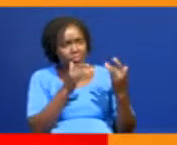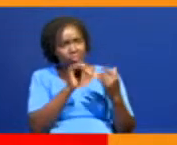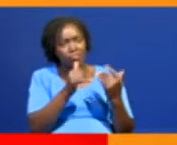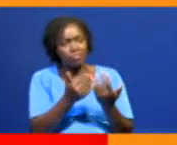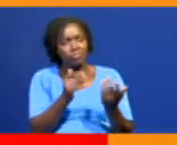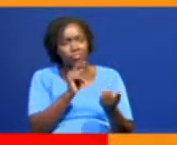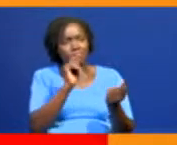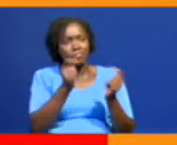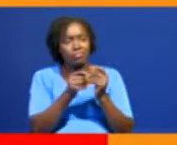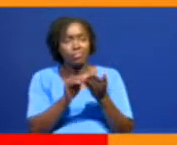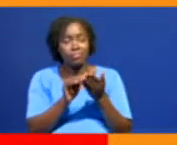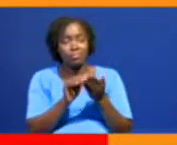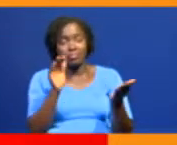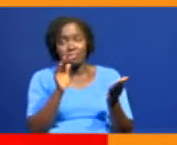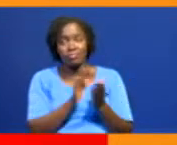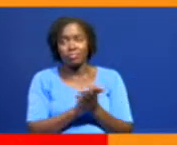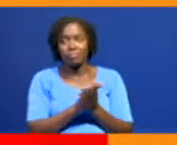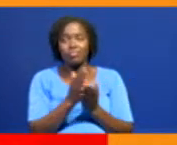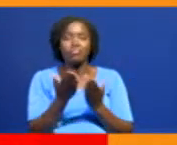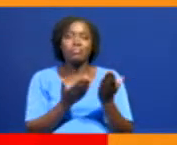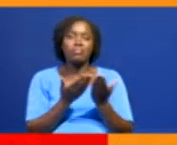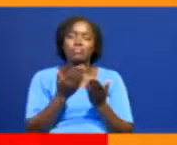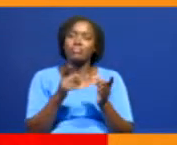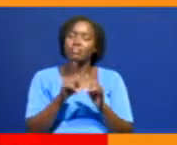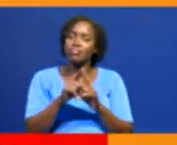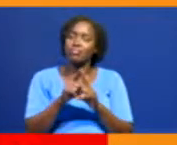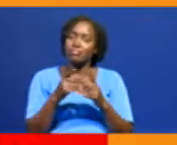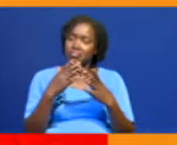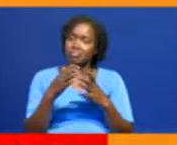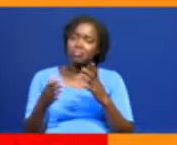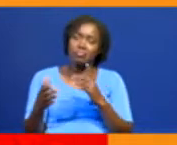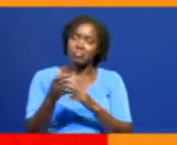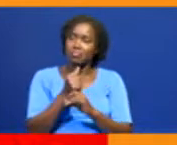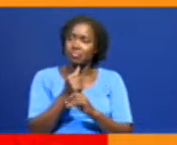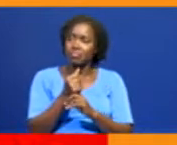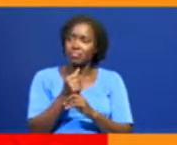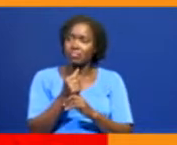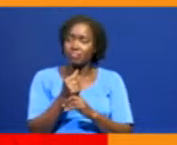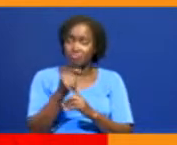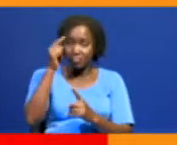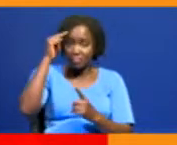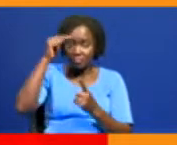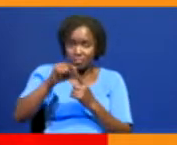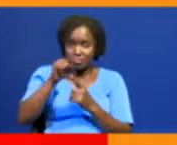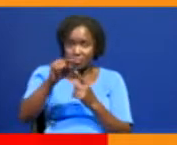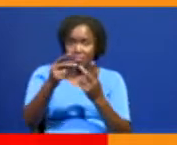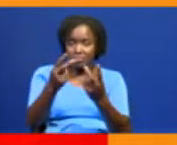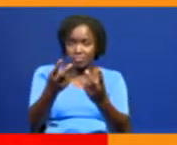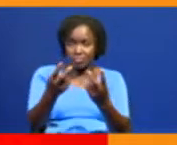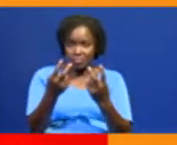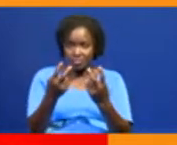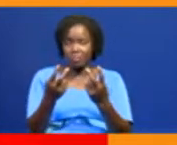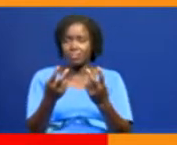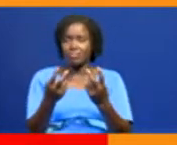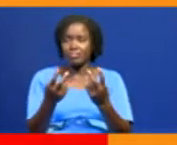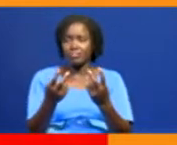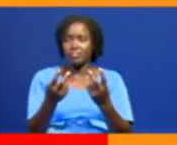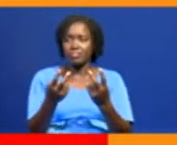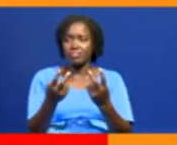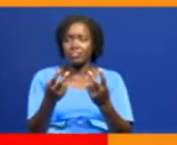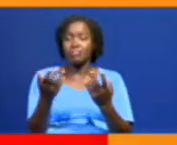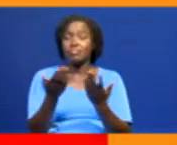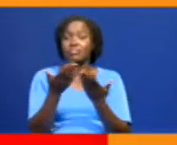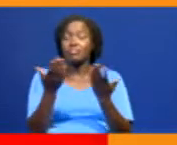zaidi, na huduma zile zitafikia wale ambao ni walengwa, ambao ni wewe mtazamaji ukiwapo eneo lolote